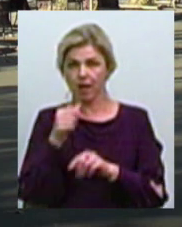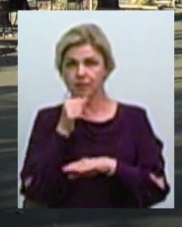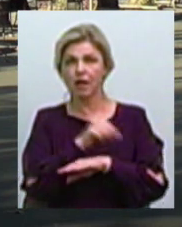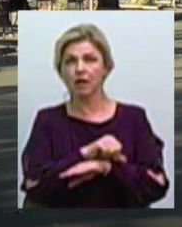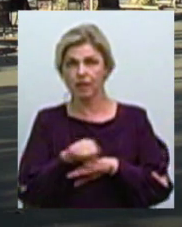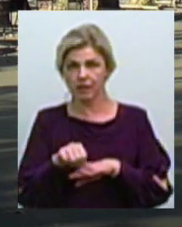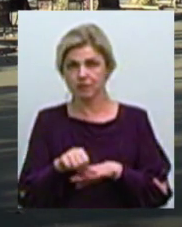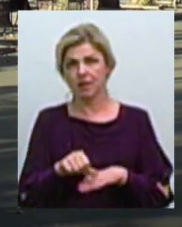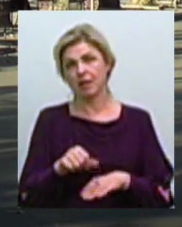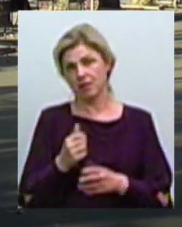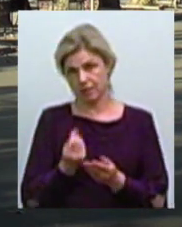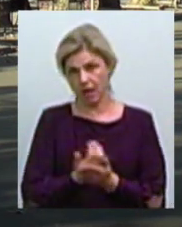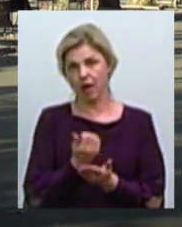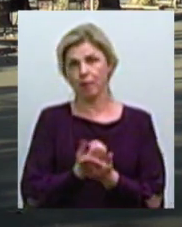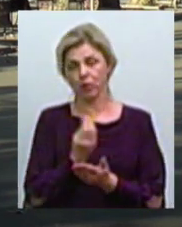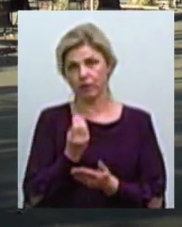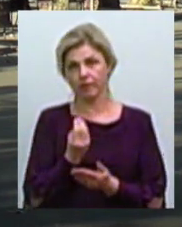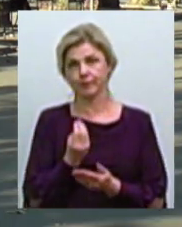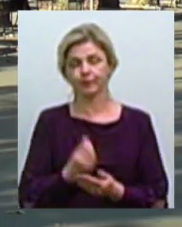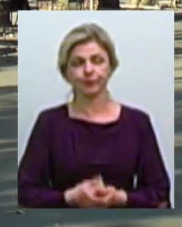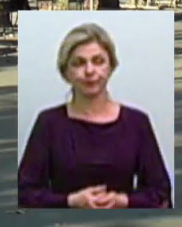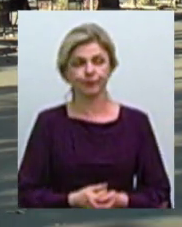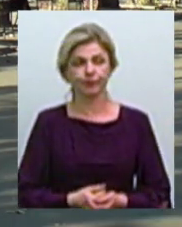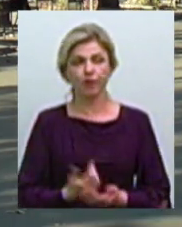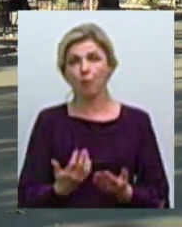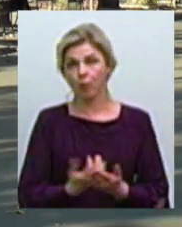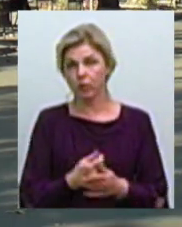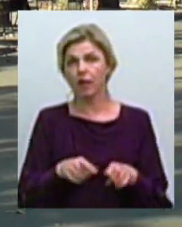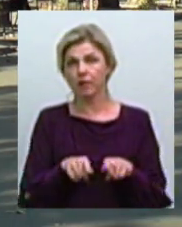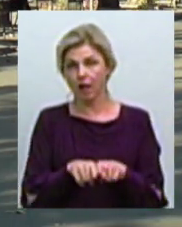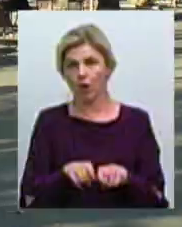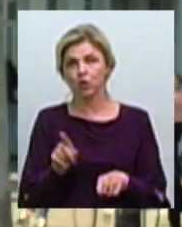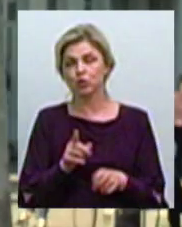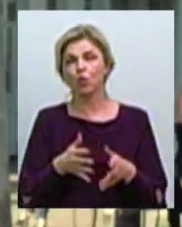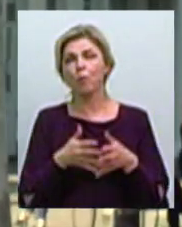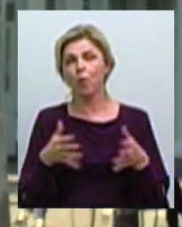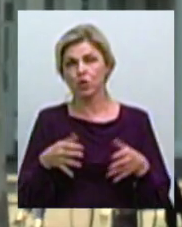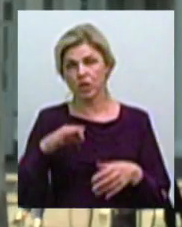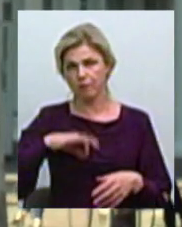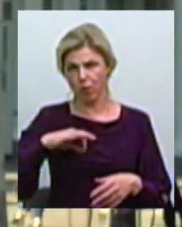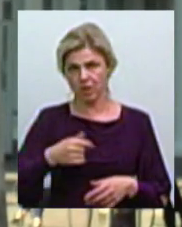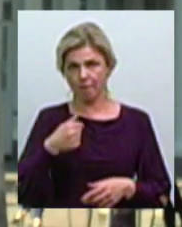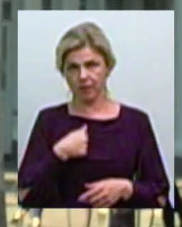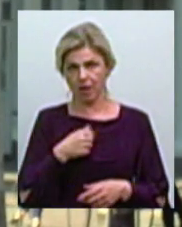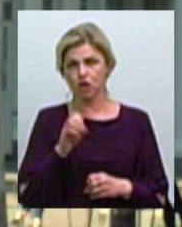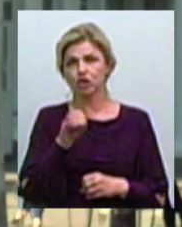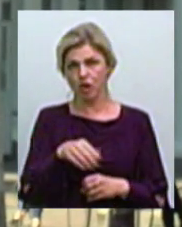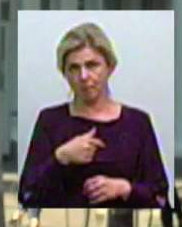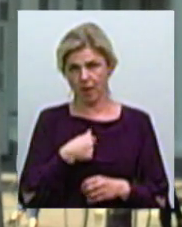Я хотів поїхати заробити за кордон. А вийшло так, що більше використали мене, чим я